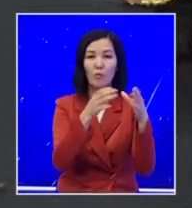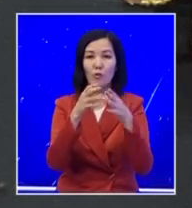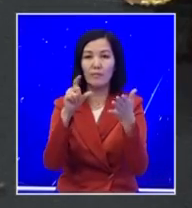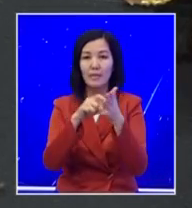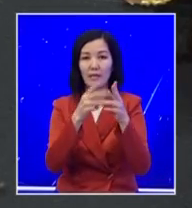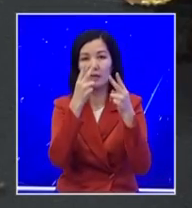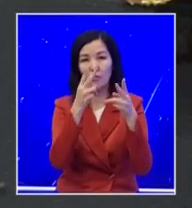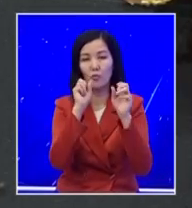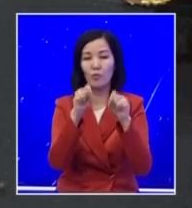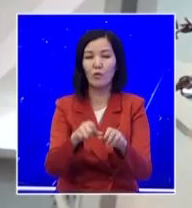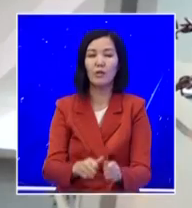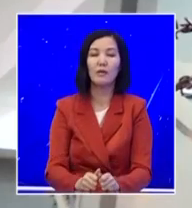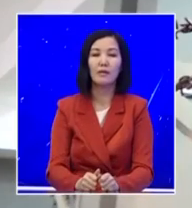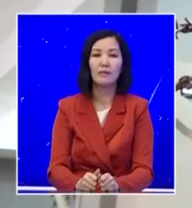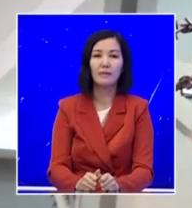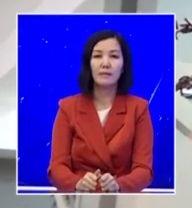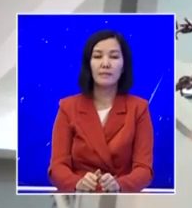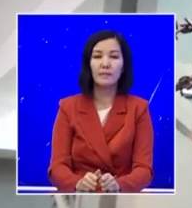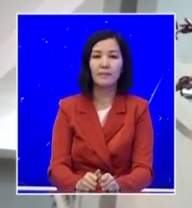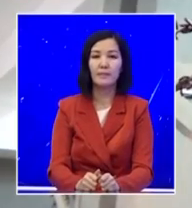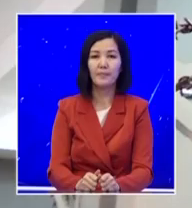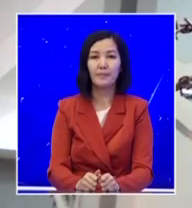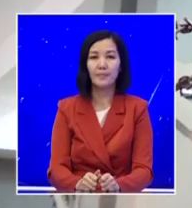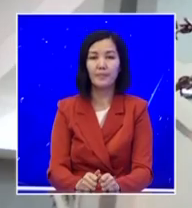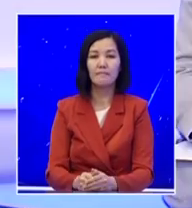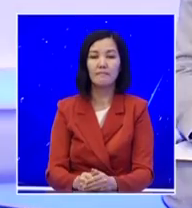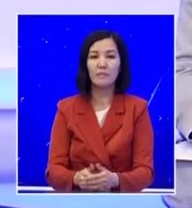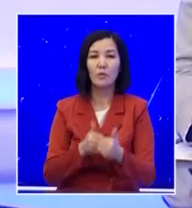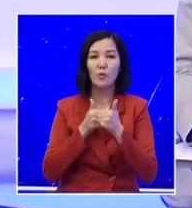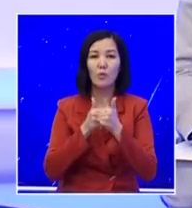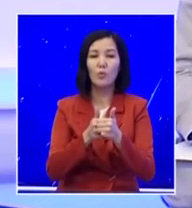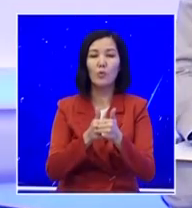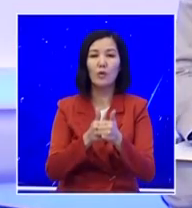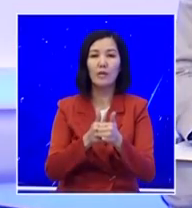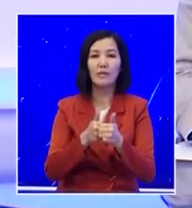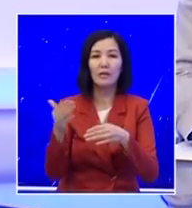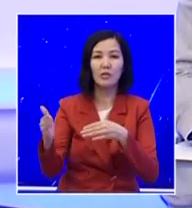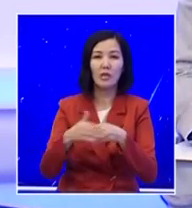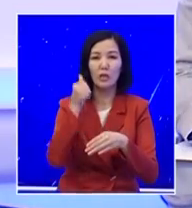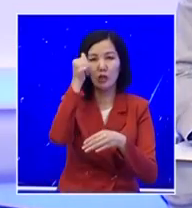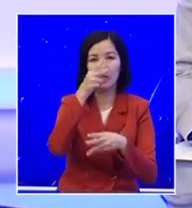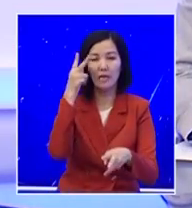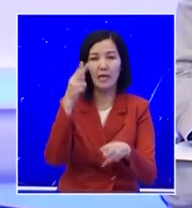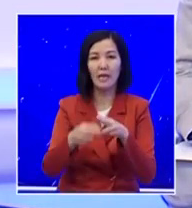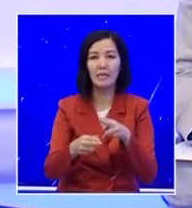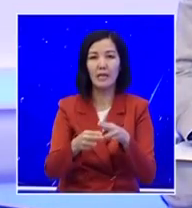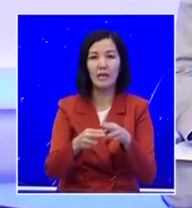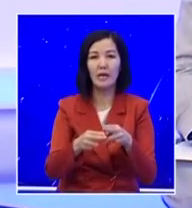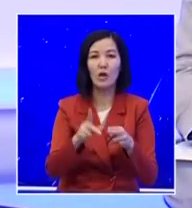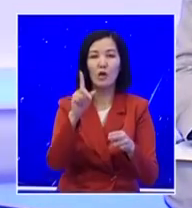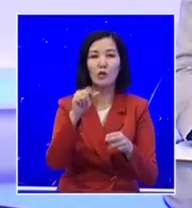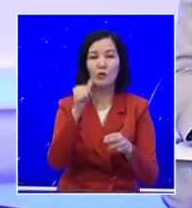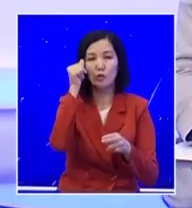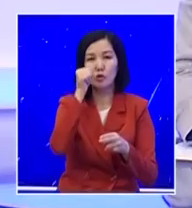кездестіруге болады. Мадина Берікқызы, Әсет Дүйсенбек, Жетісу телеарнасы. Қуғын сүргін жылдар аяқталғалы ғасырға жуықтады. Кеңес